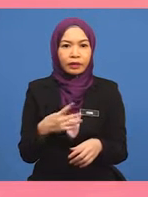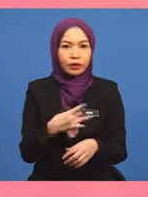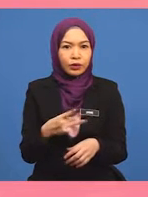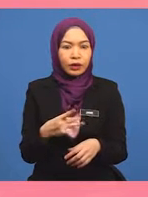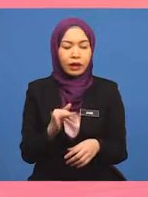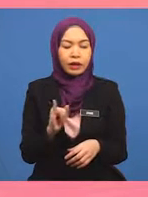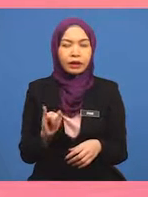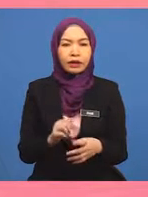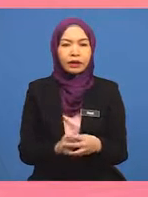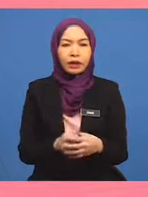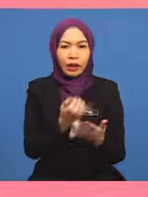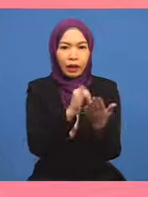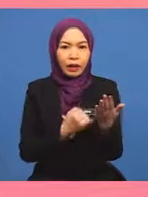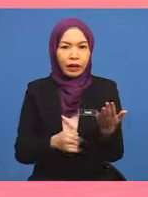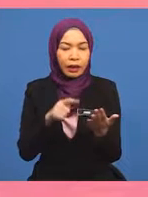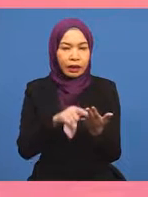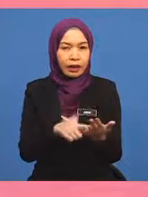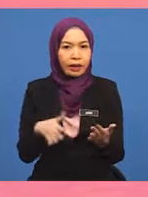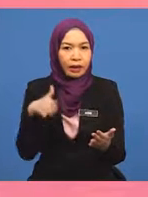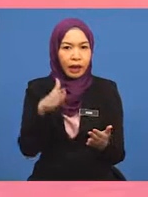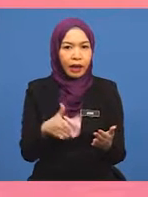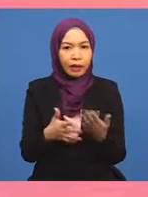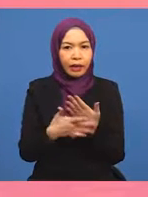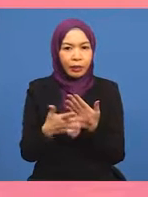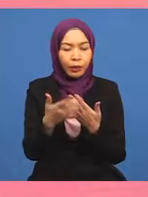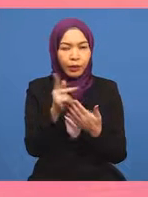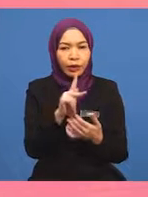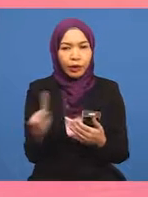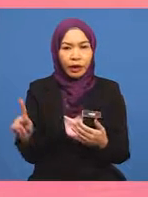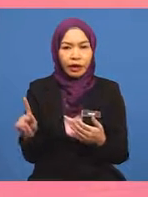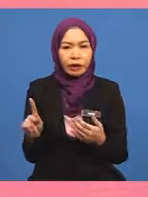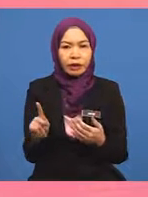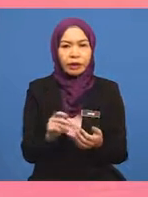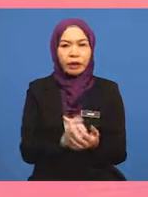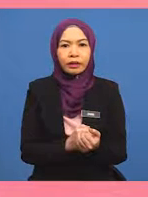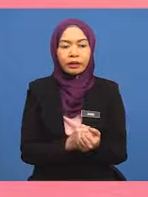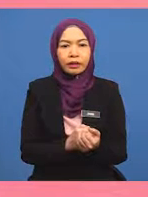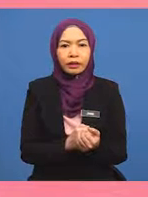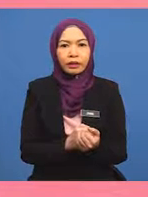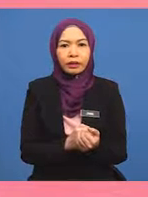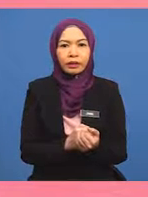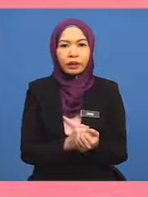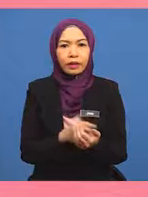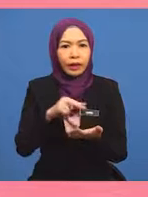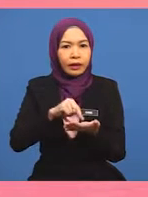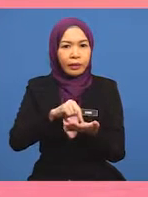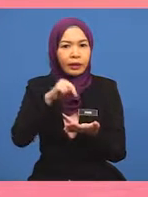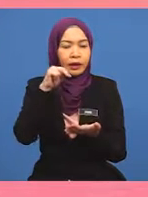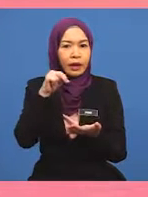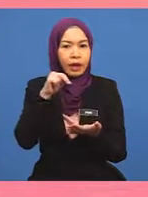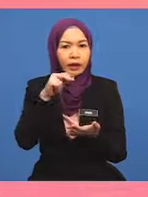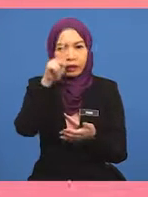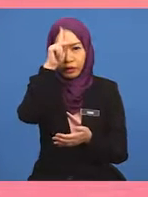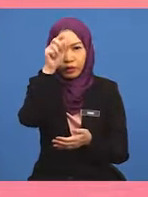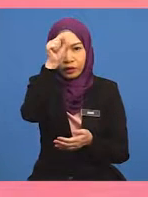Lakaran ini akan memudahkan pereka bentuk menilai konsep rekaan